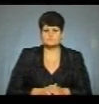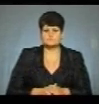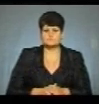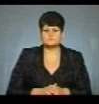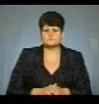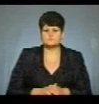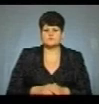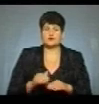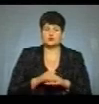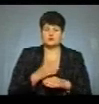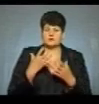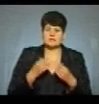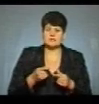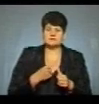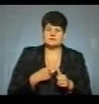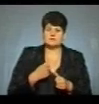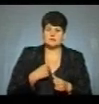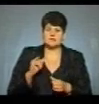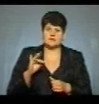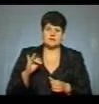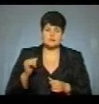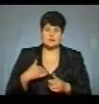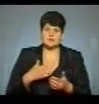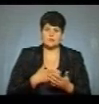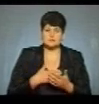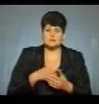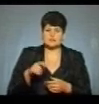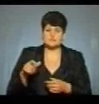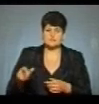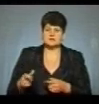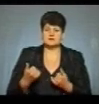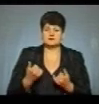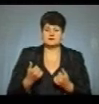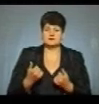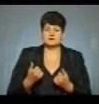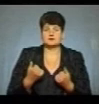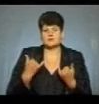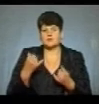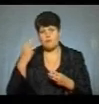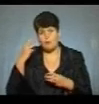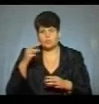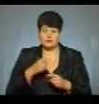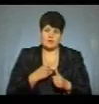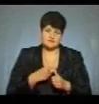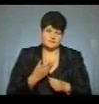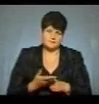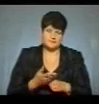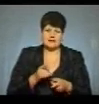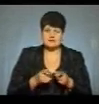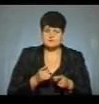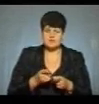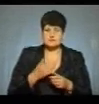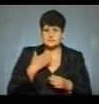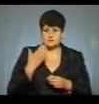Доброго дня. Звати мене Винат Ірина. Я являюся громадським активістом, як зараз так модно називати. Насправді,